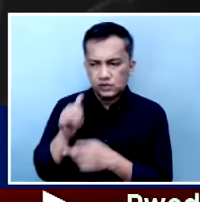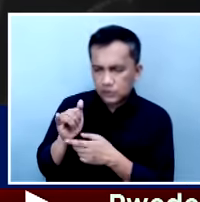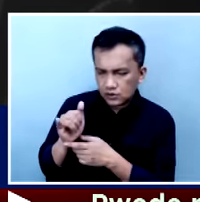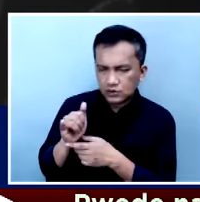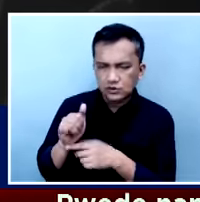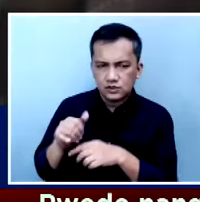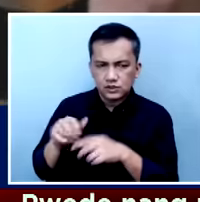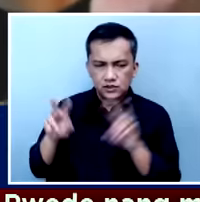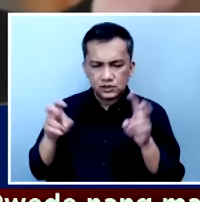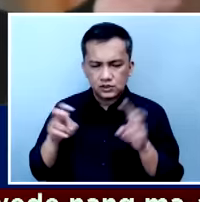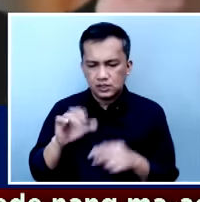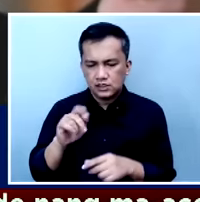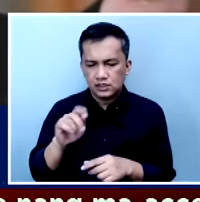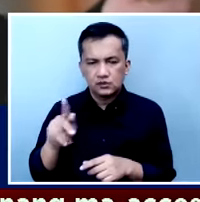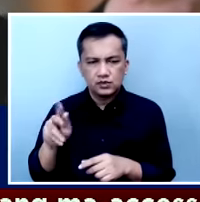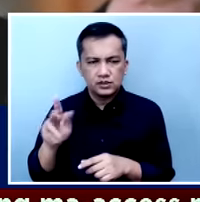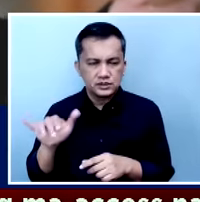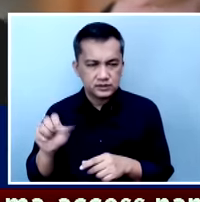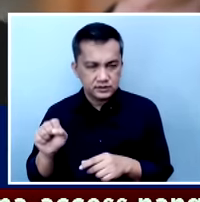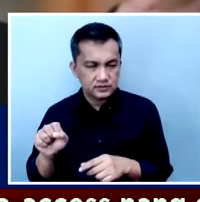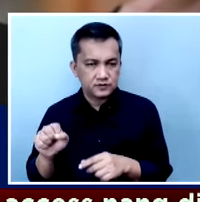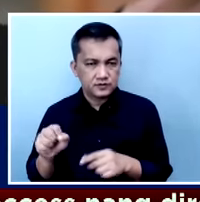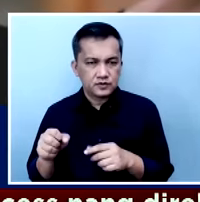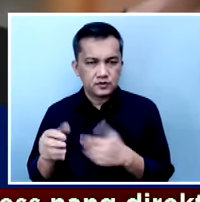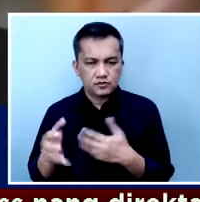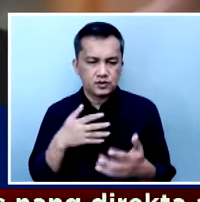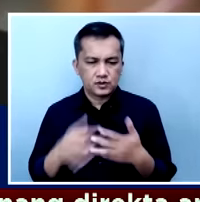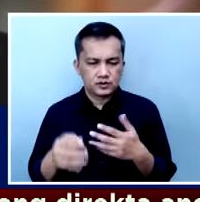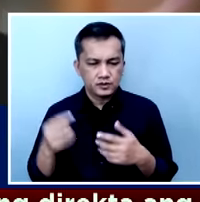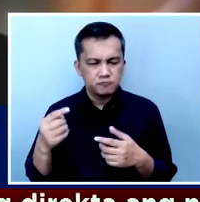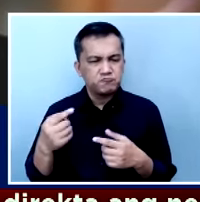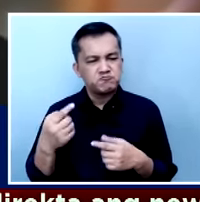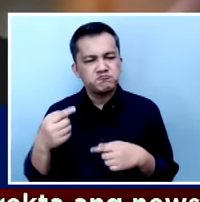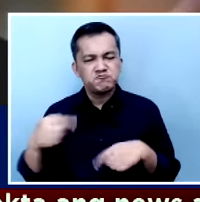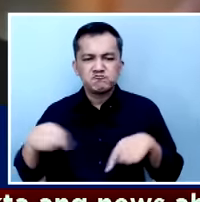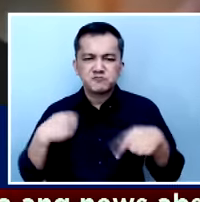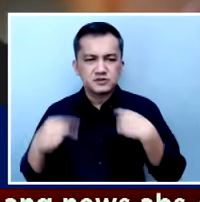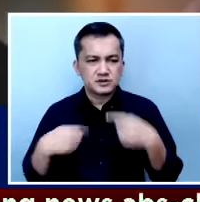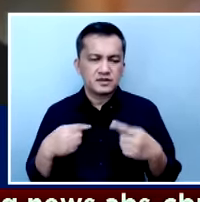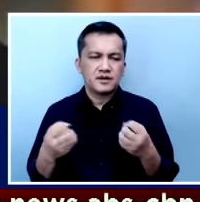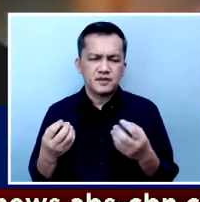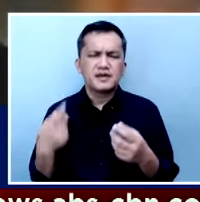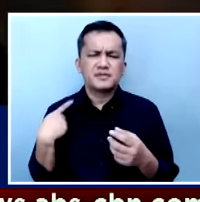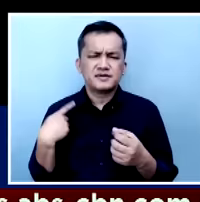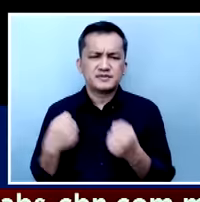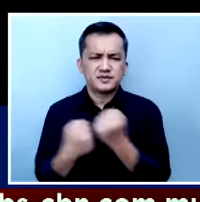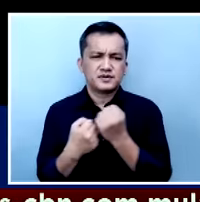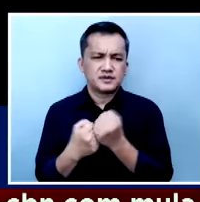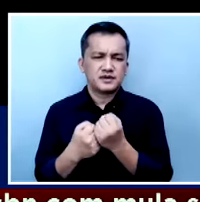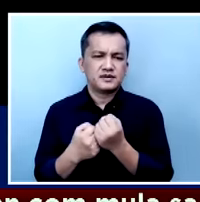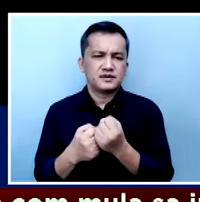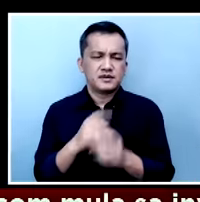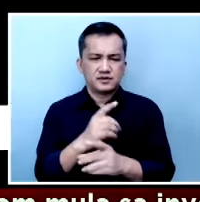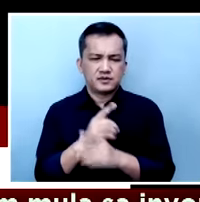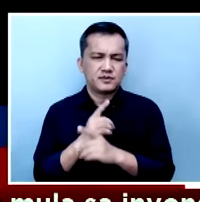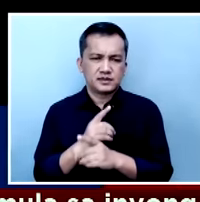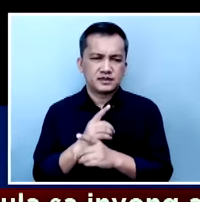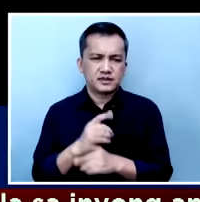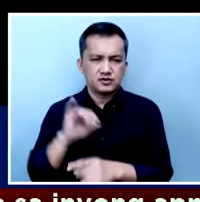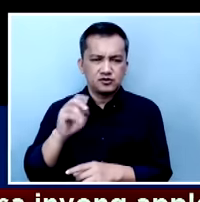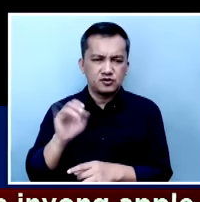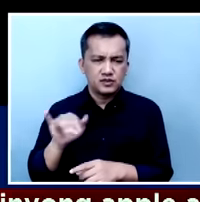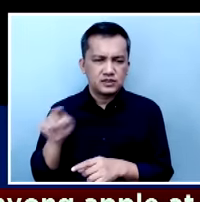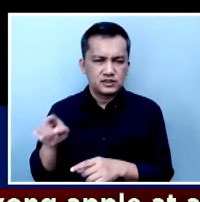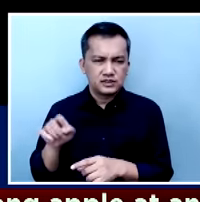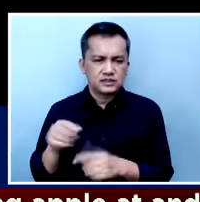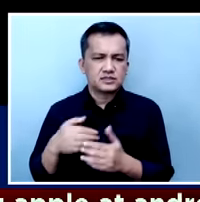na cutaways. Sa kabila ng mga batikos, may mga sumusuporta at dumidepensa naman kay Jokoy. Isa ang up-and-coming